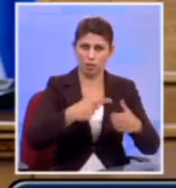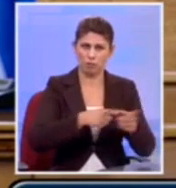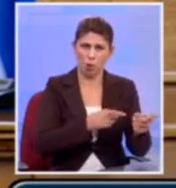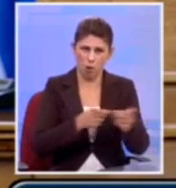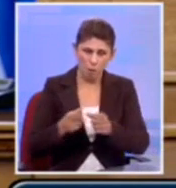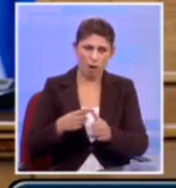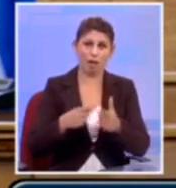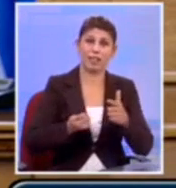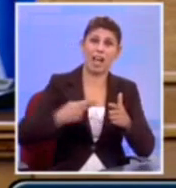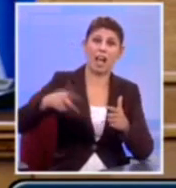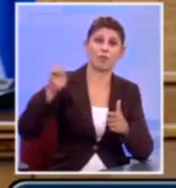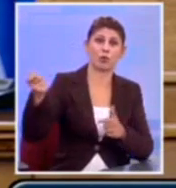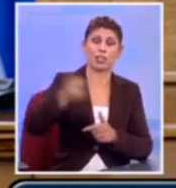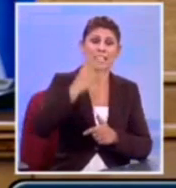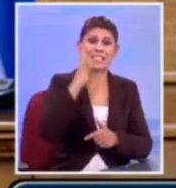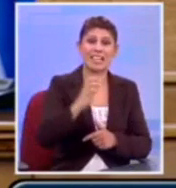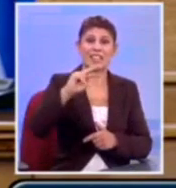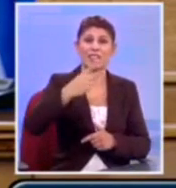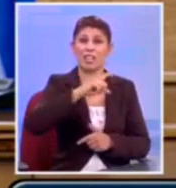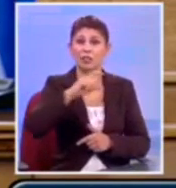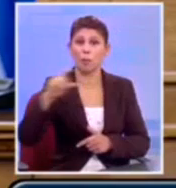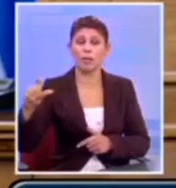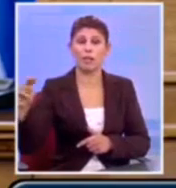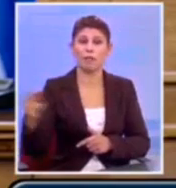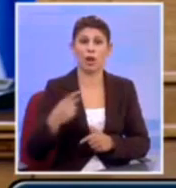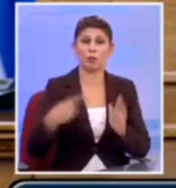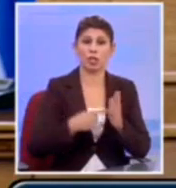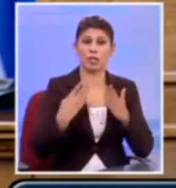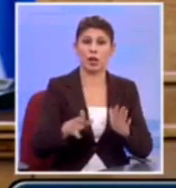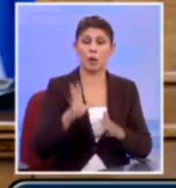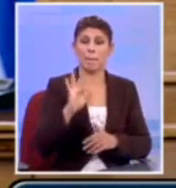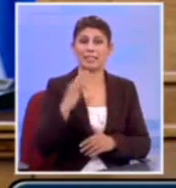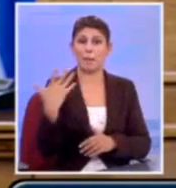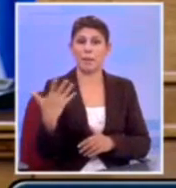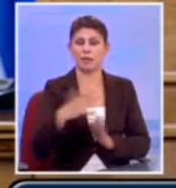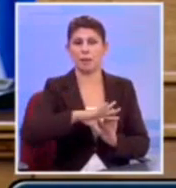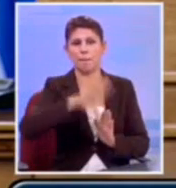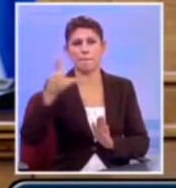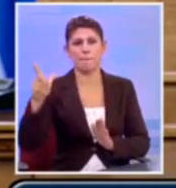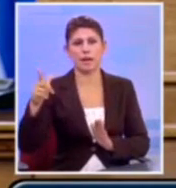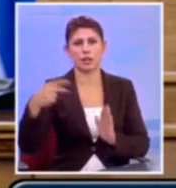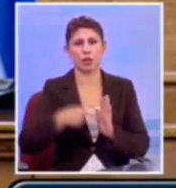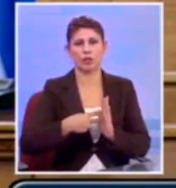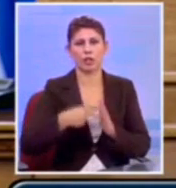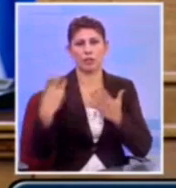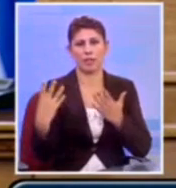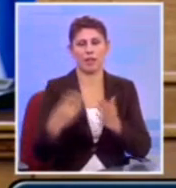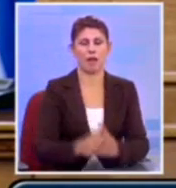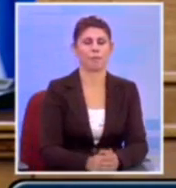έχουν αυξήσει το χρέος κατά 40 δισεκατομμύρια από το 1955 μέχρι και το